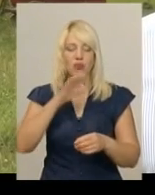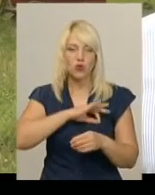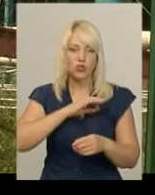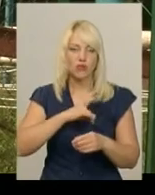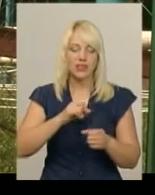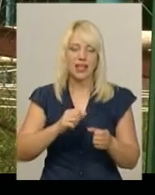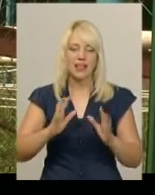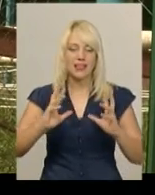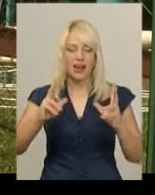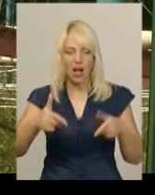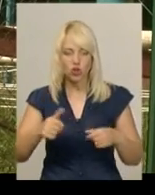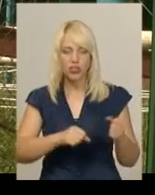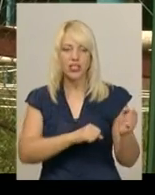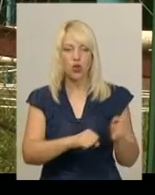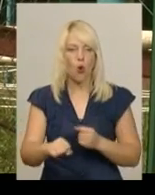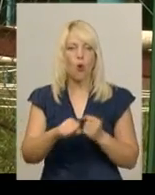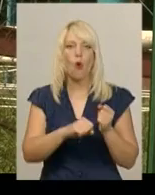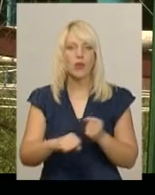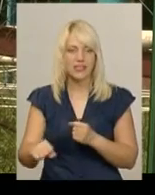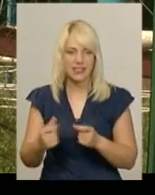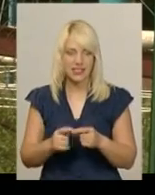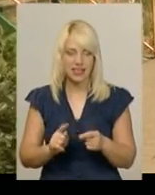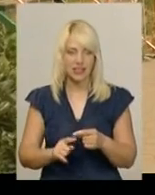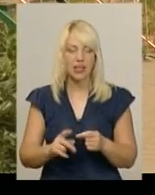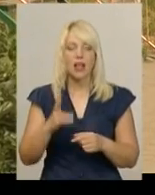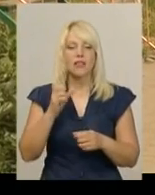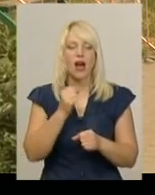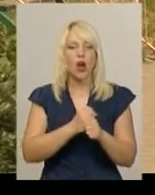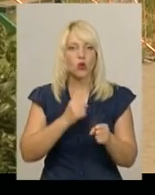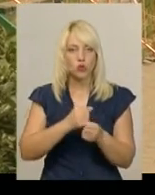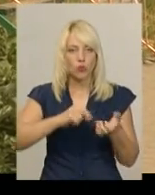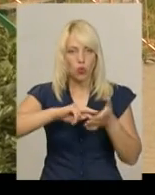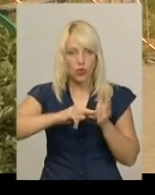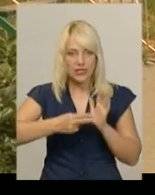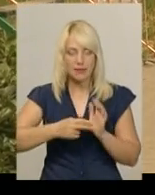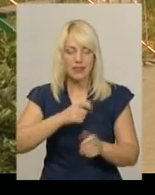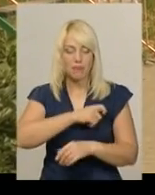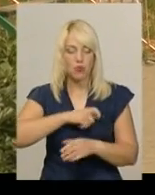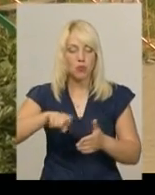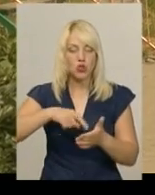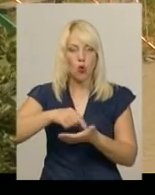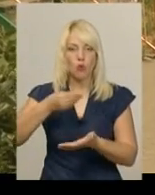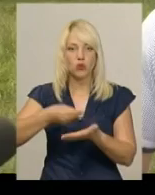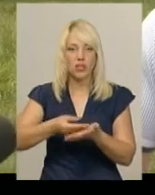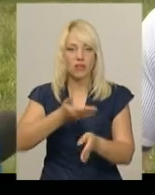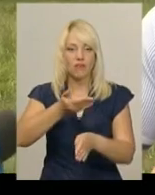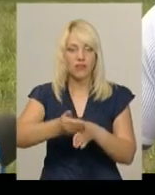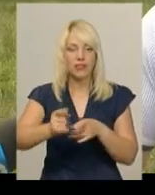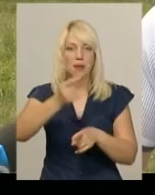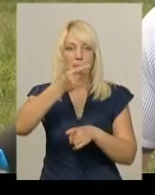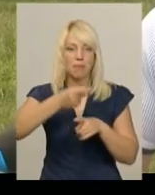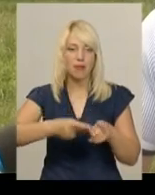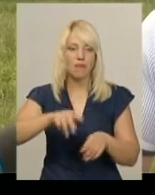місці веселий гірок, визначать концепції розвитку парку. На розробку концепції депутати з міського бюджету виділили півмільйона гривень. Це